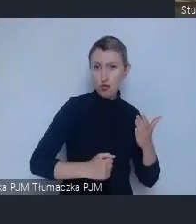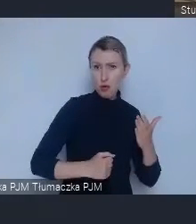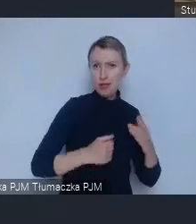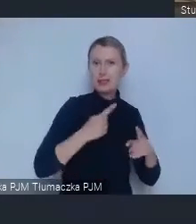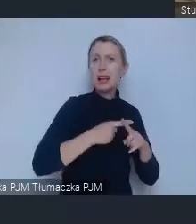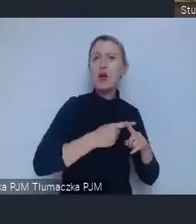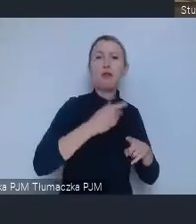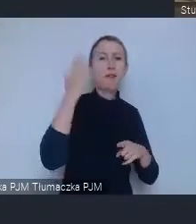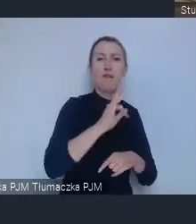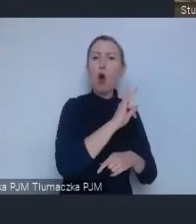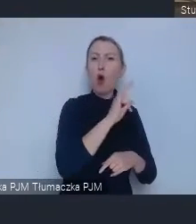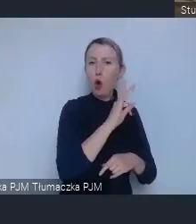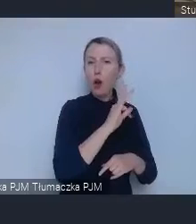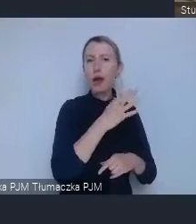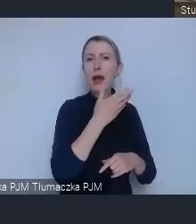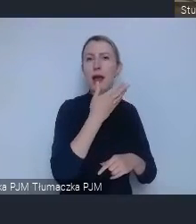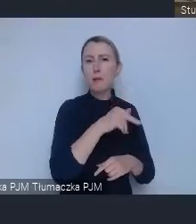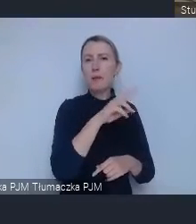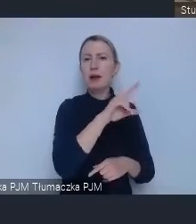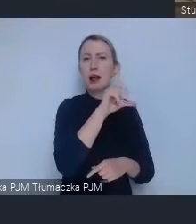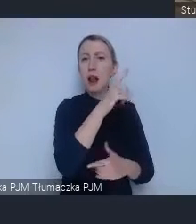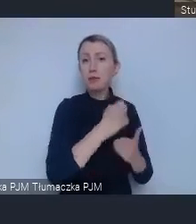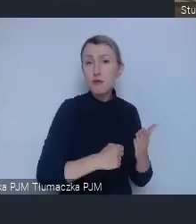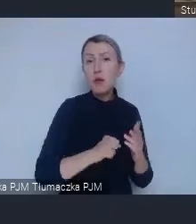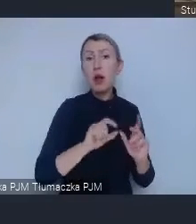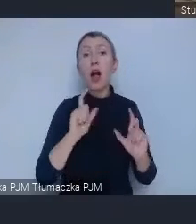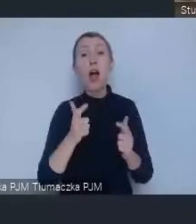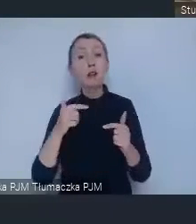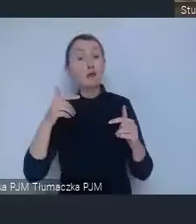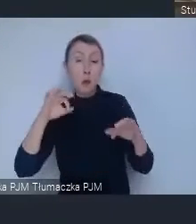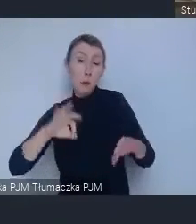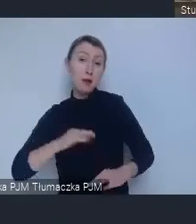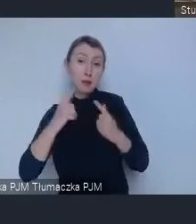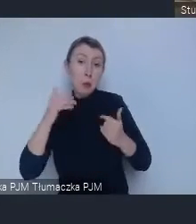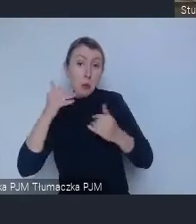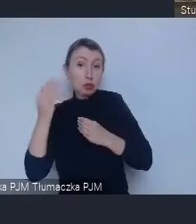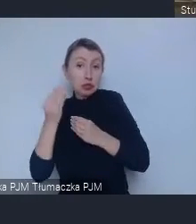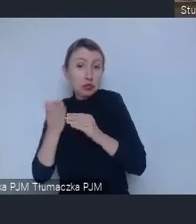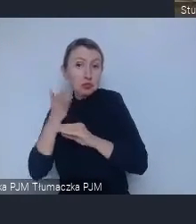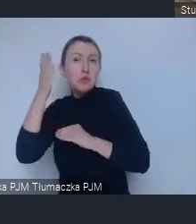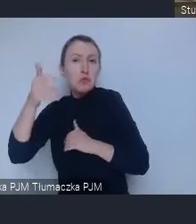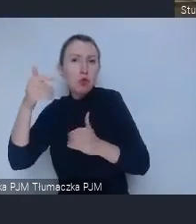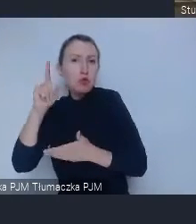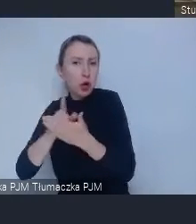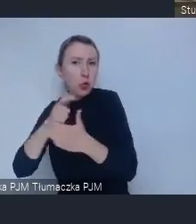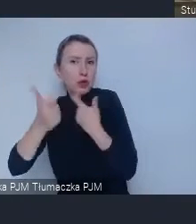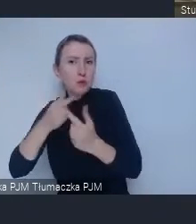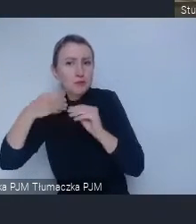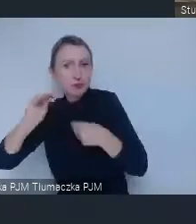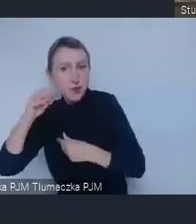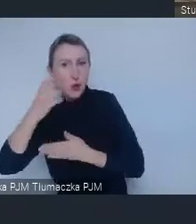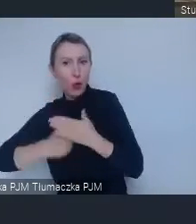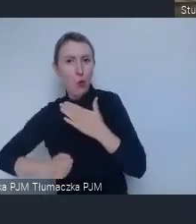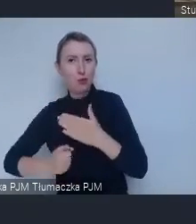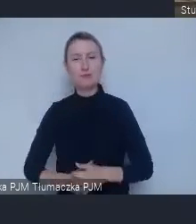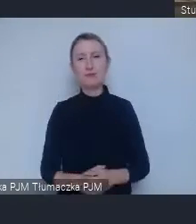Woli monitor, a do czego jeszcze według Pana może być i być może uda się to zrobić.